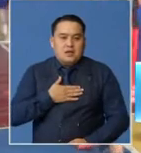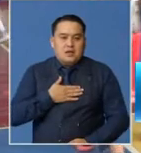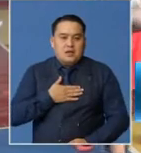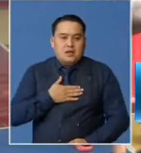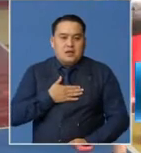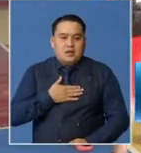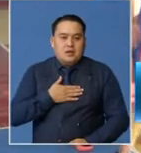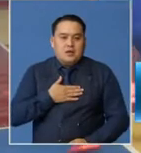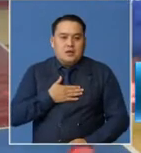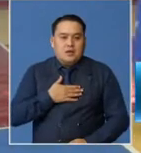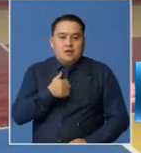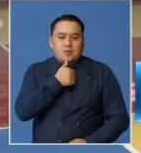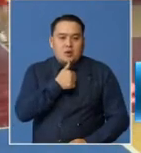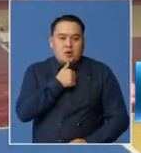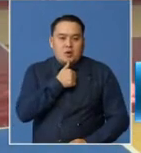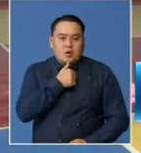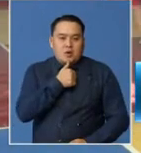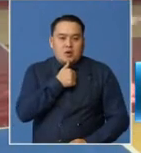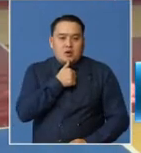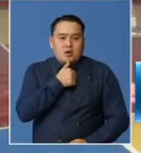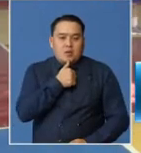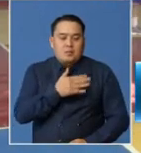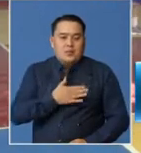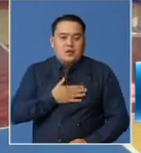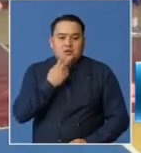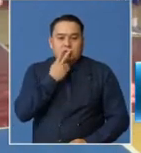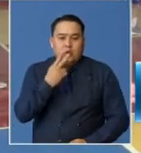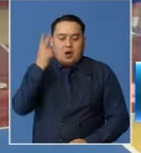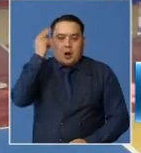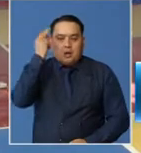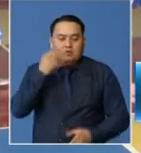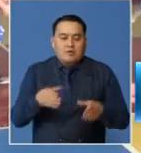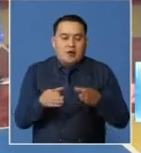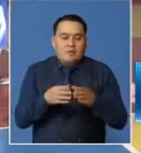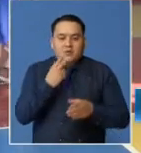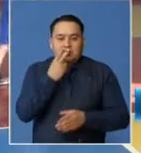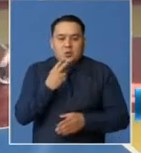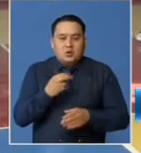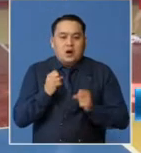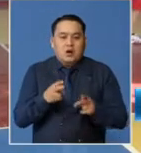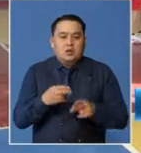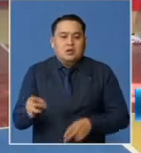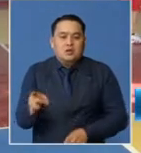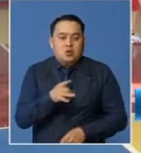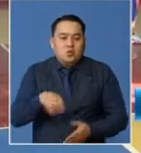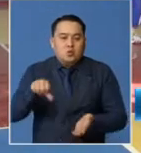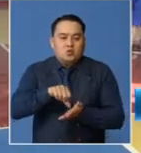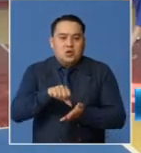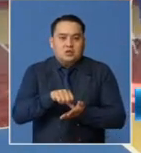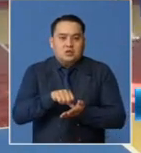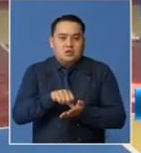он идет как экспериментальный. Мы смотрим количество команд, смотрим, какие регионы принимают